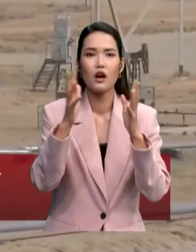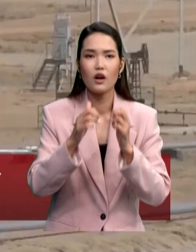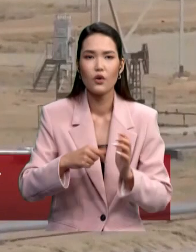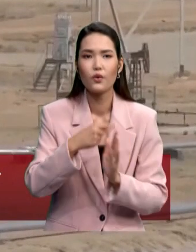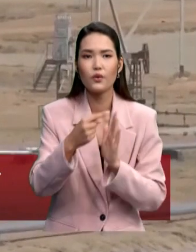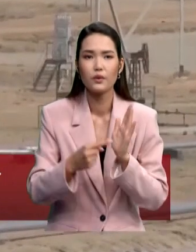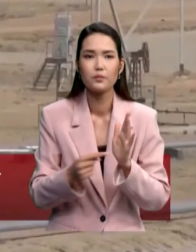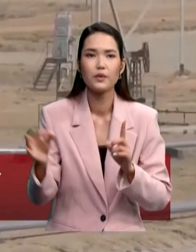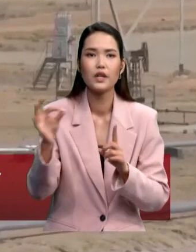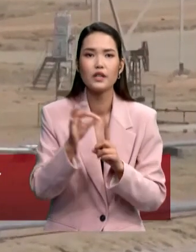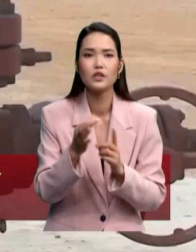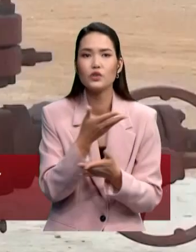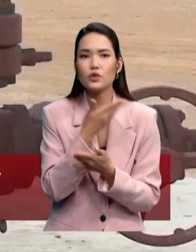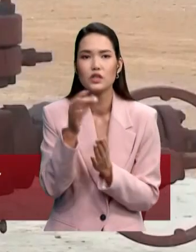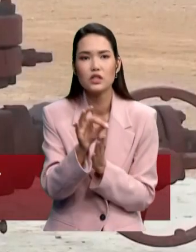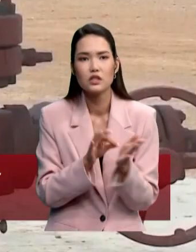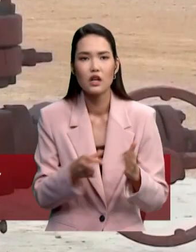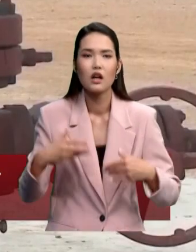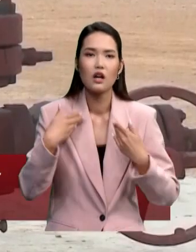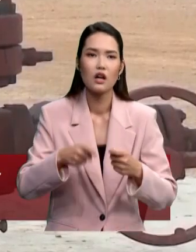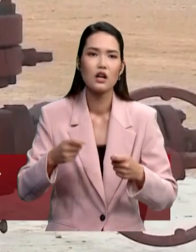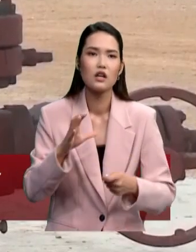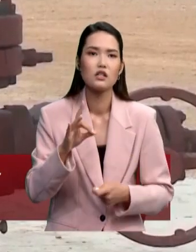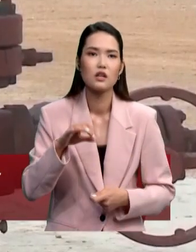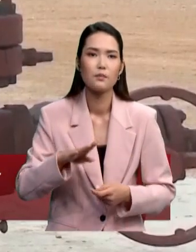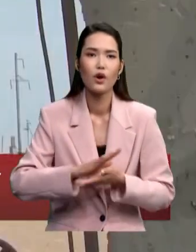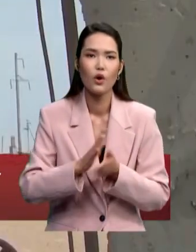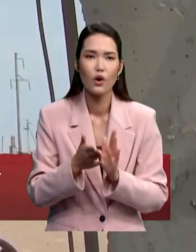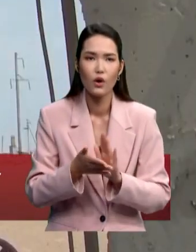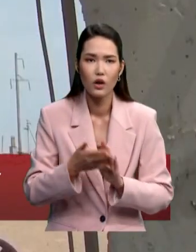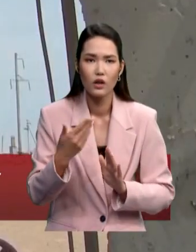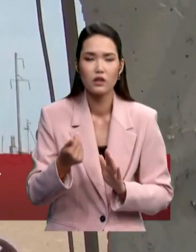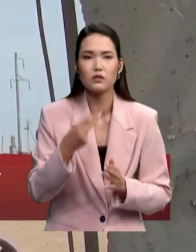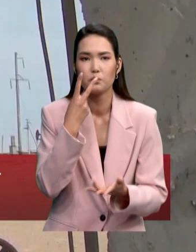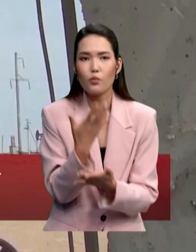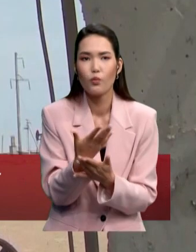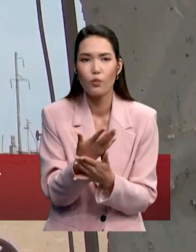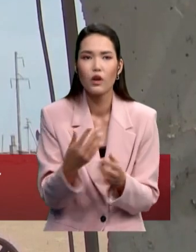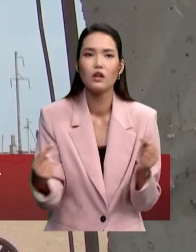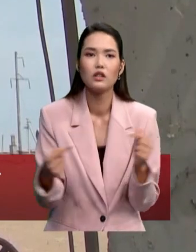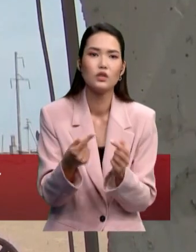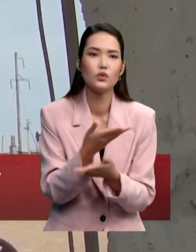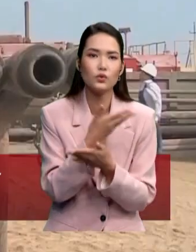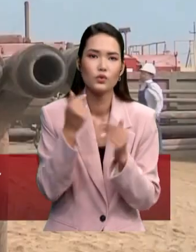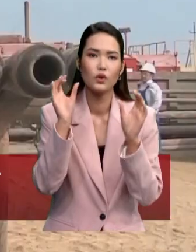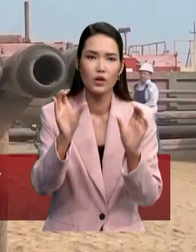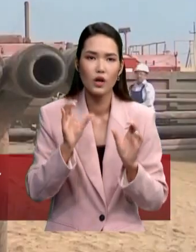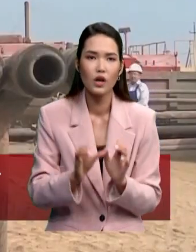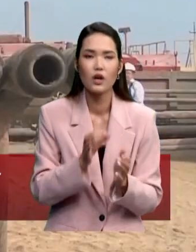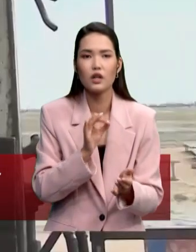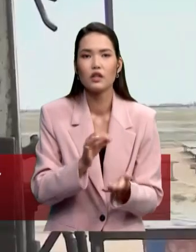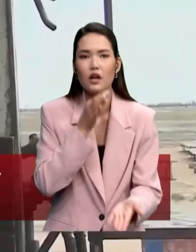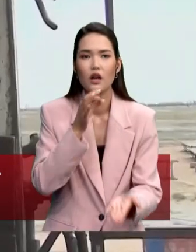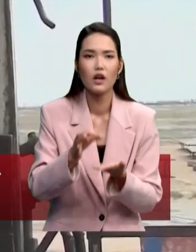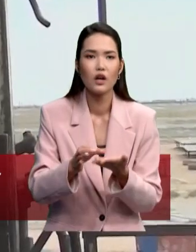вопрос о нецелесообразности продления СРП-контрактов с указанными консорциумами, как не соответствующих Конституции и